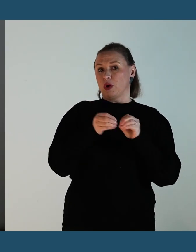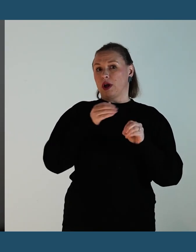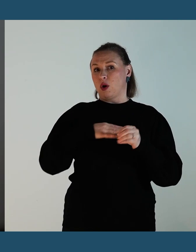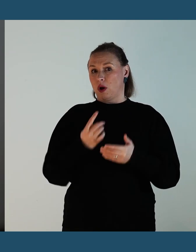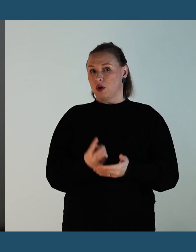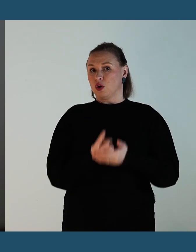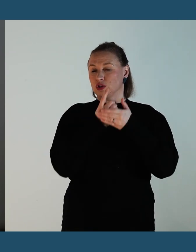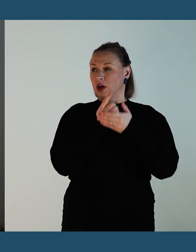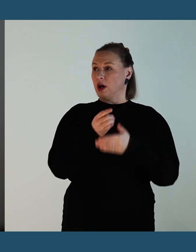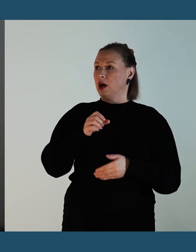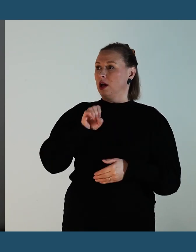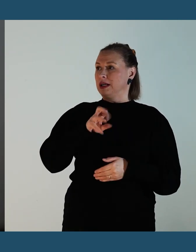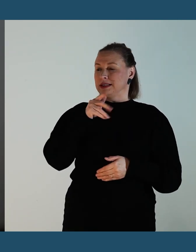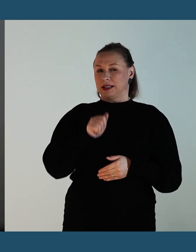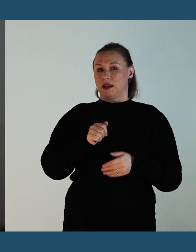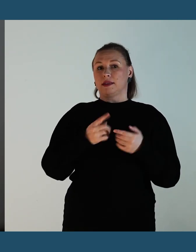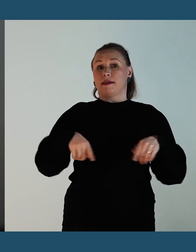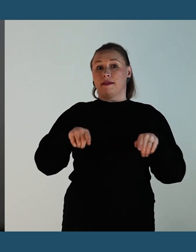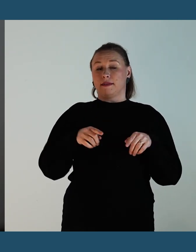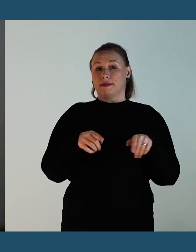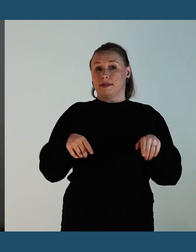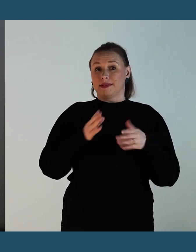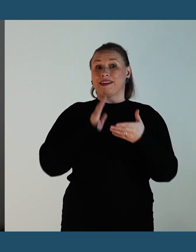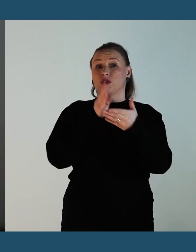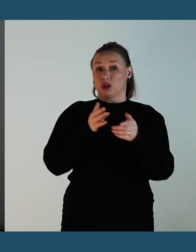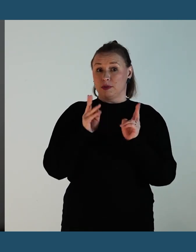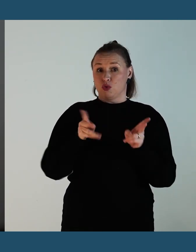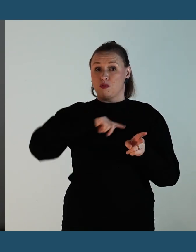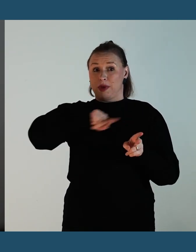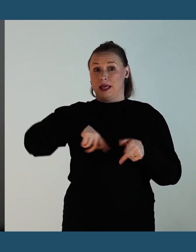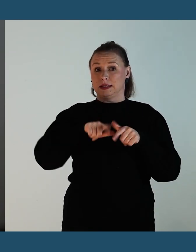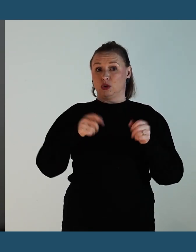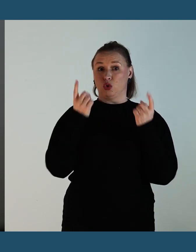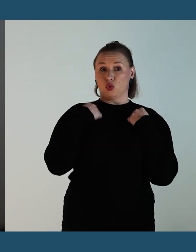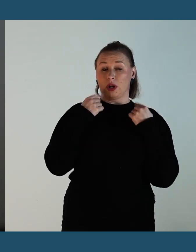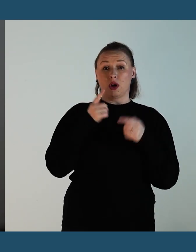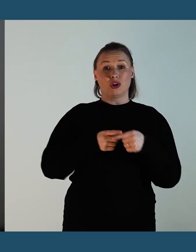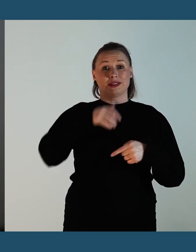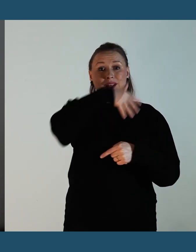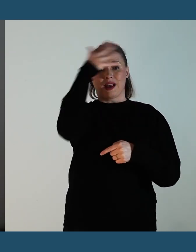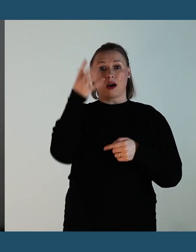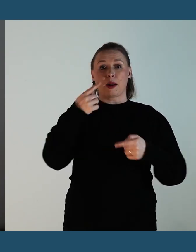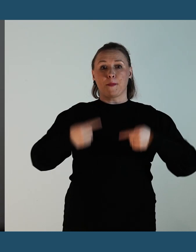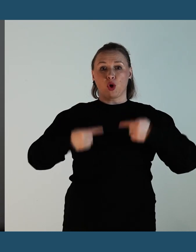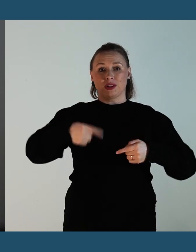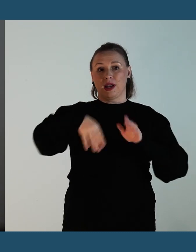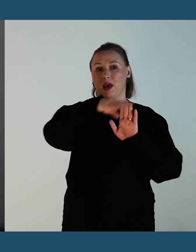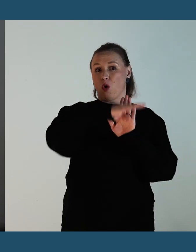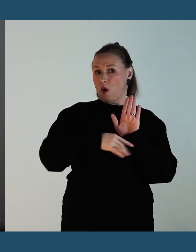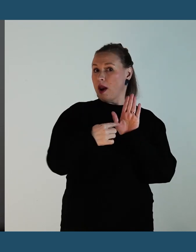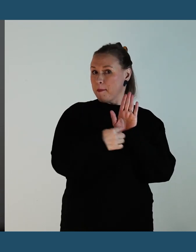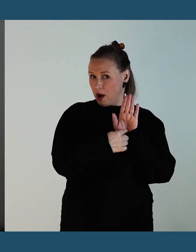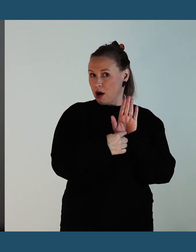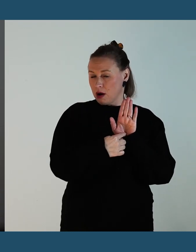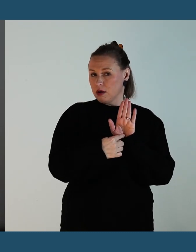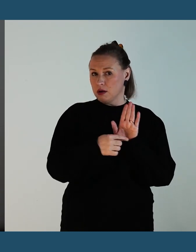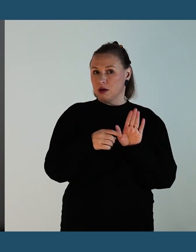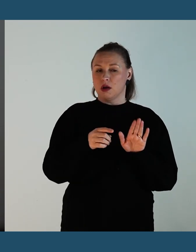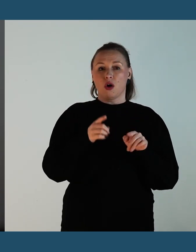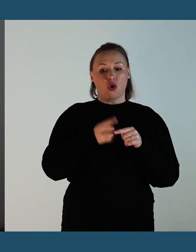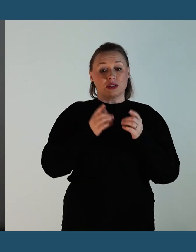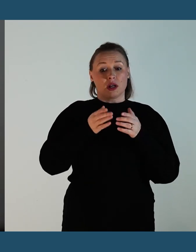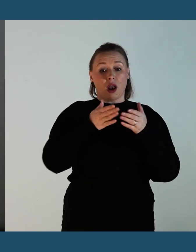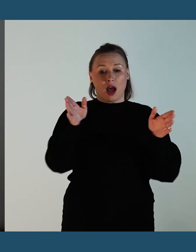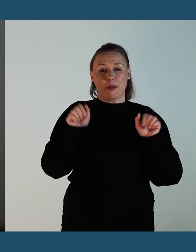on sitoutunut näihin SETAN tavoitteisiin, että tämä niin kuin sateenkaaripoliittinen ohjelma, että laajemmin mietittäisiin niin kuin vaikka kouluissa tai miten meidän